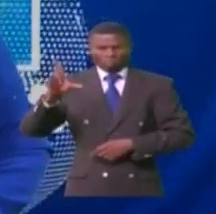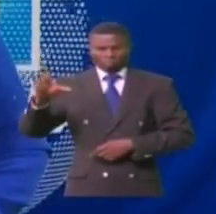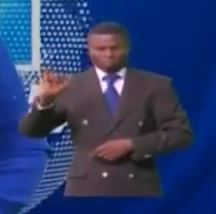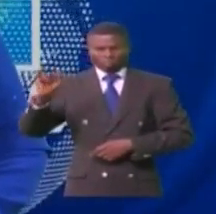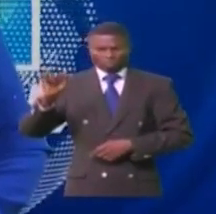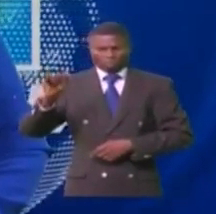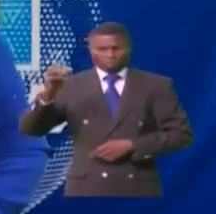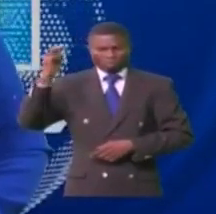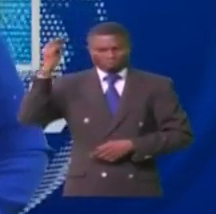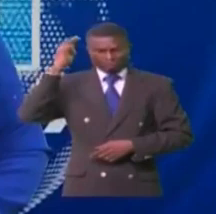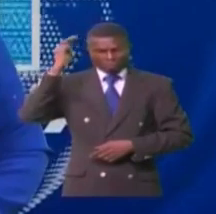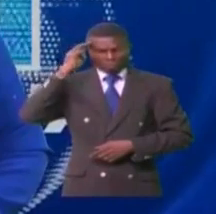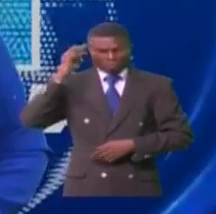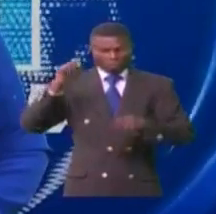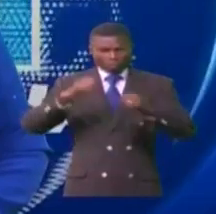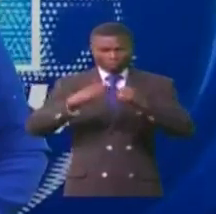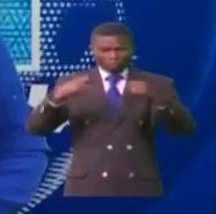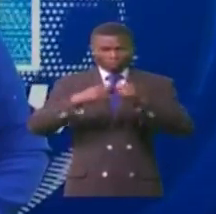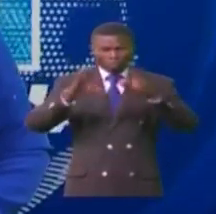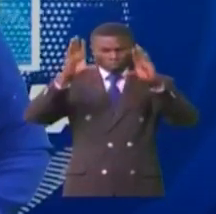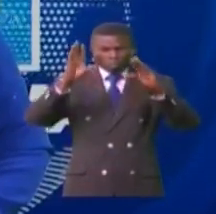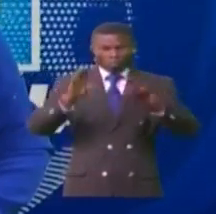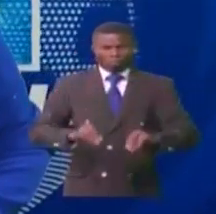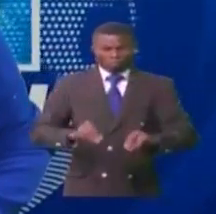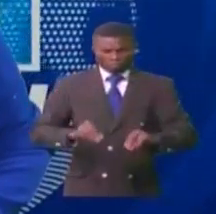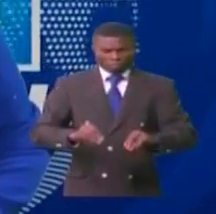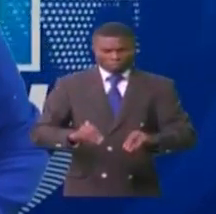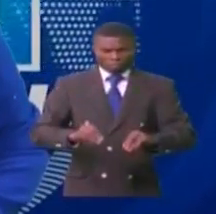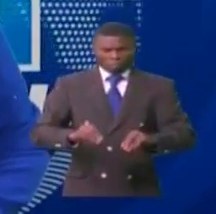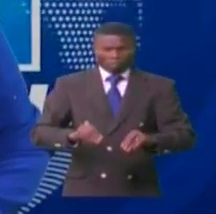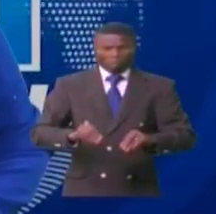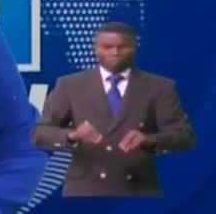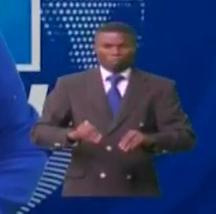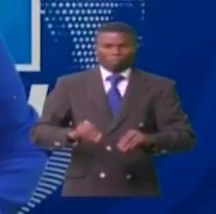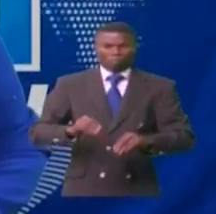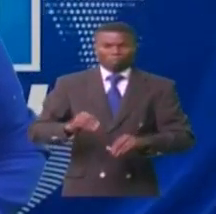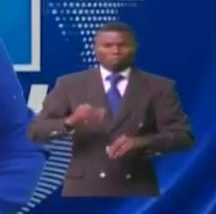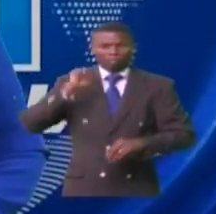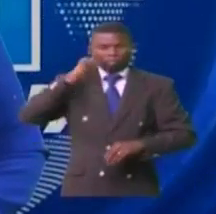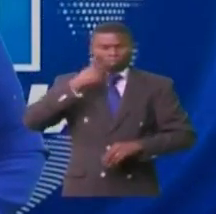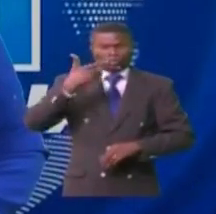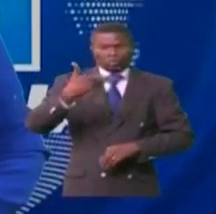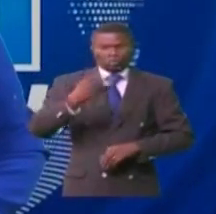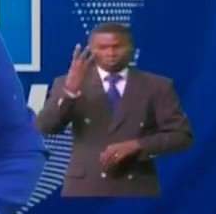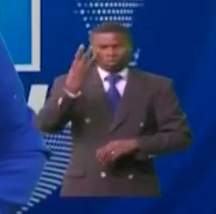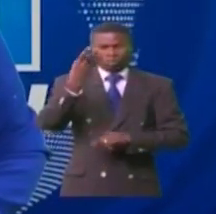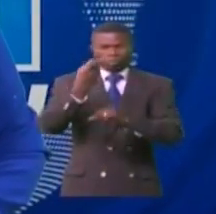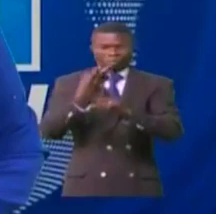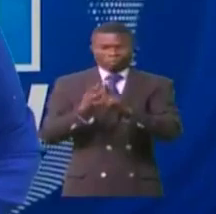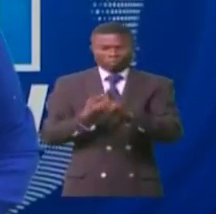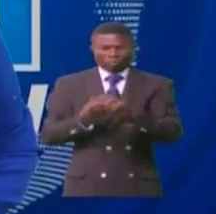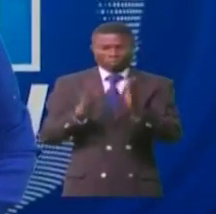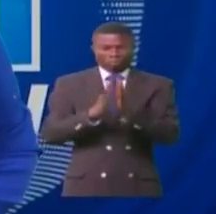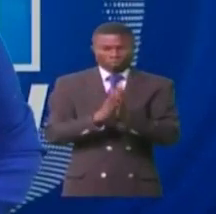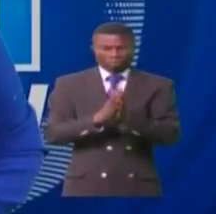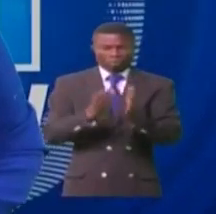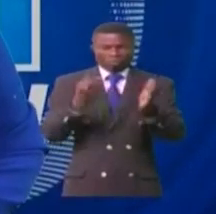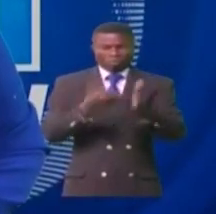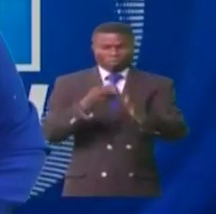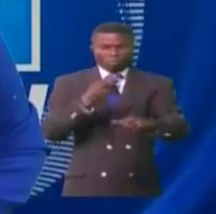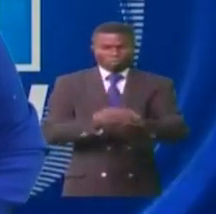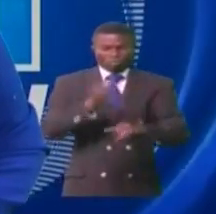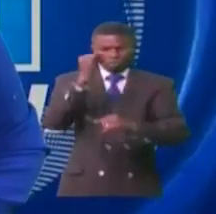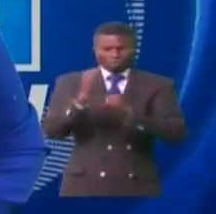Liminga-Massina, la fourniture de l'énergie électrique sera momentanément interrompue ce mercredi 4 octobre 2023 de 8h